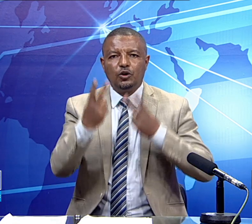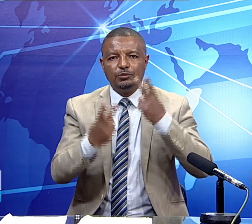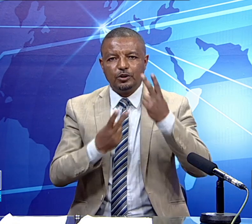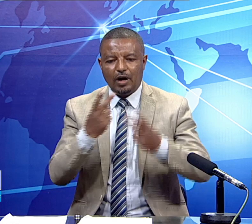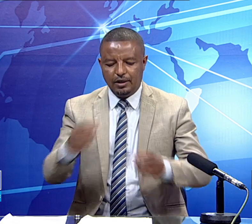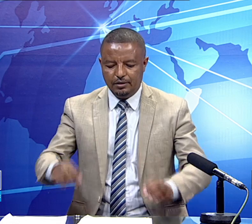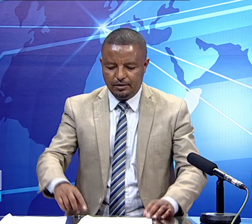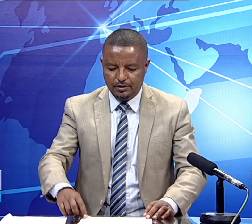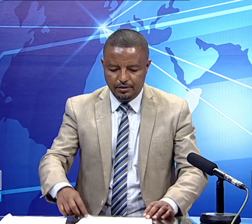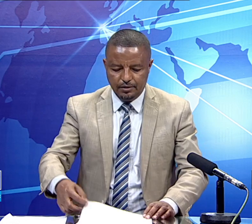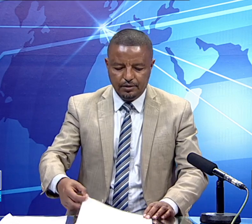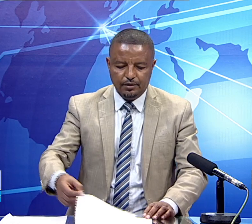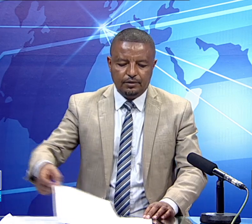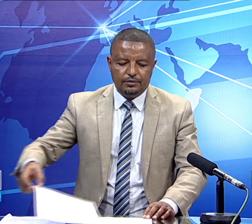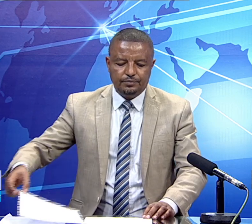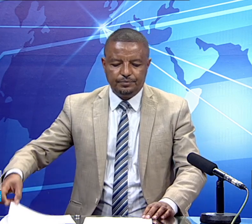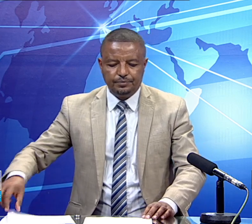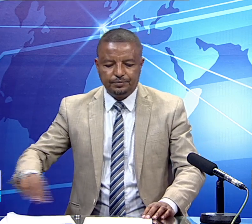ኃላፊዎች ጎብኝተዋል።